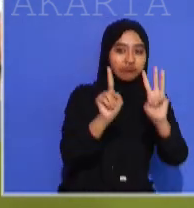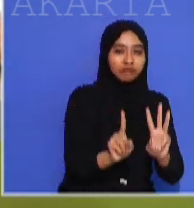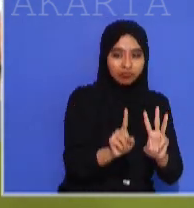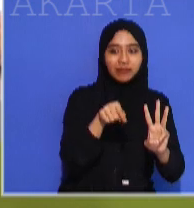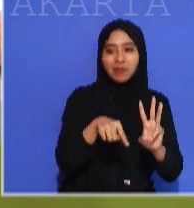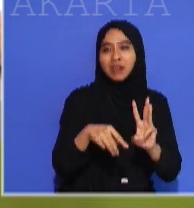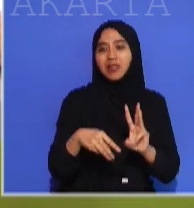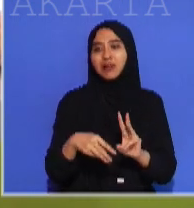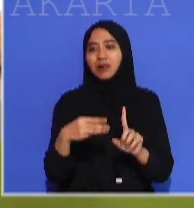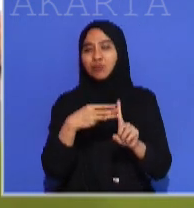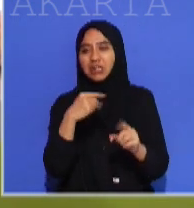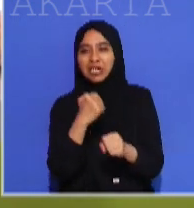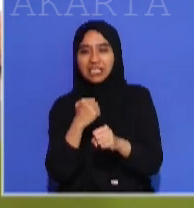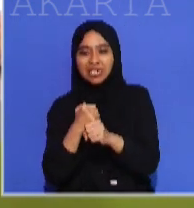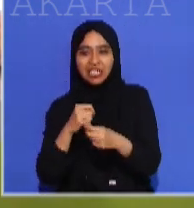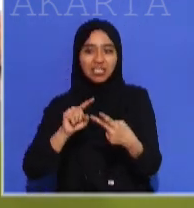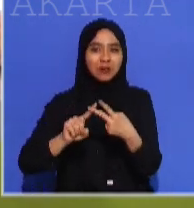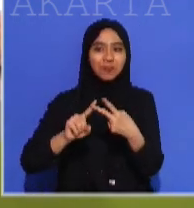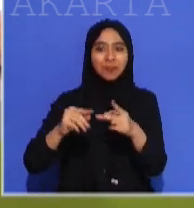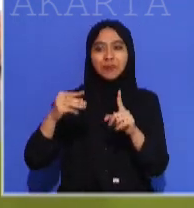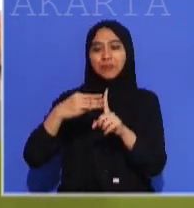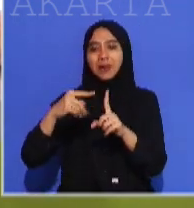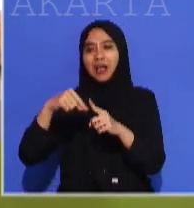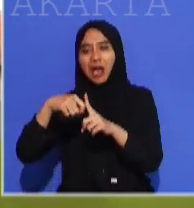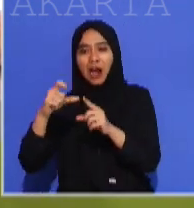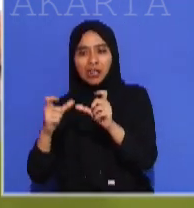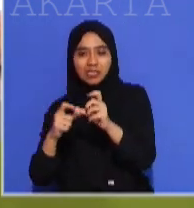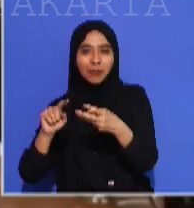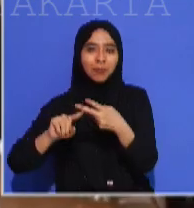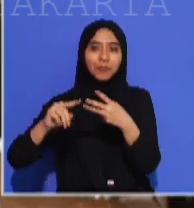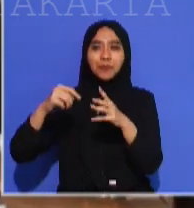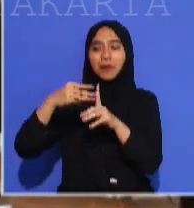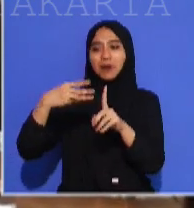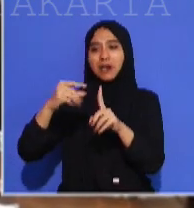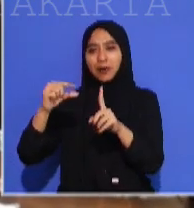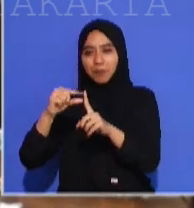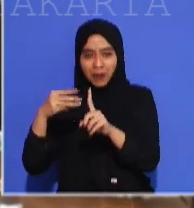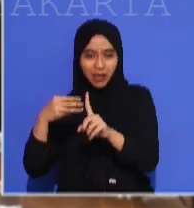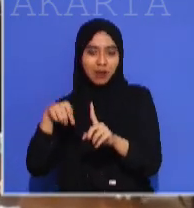Gerindra, Imam Taufik PKS, dan Umarudin Masdar dari PKB.